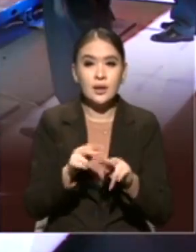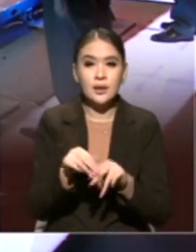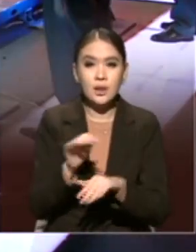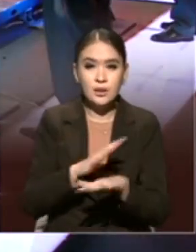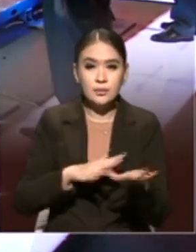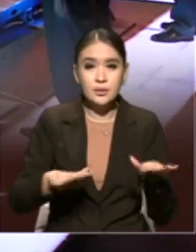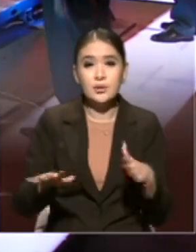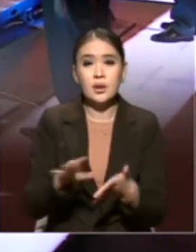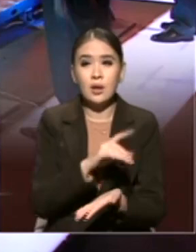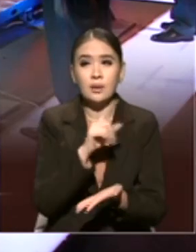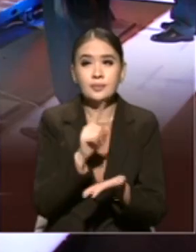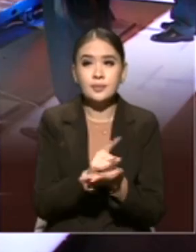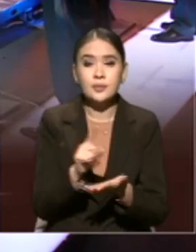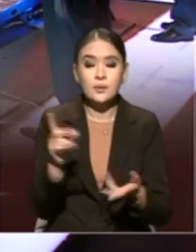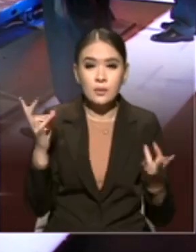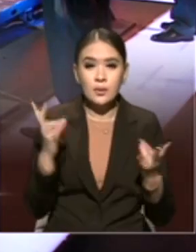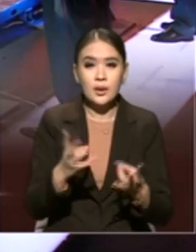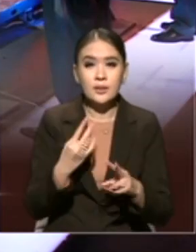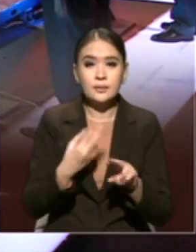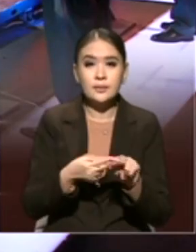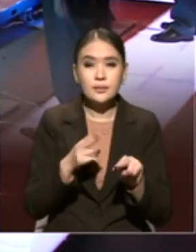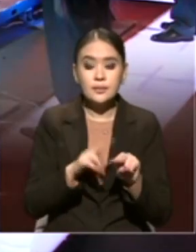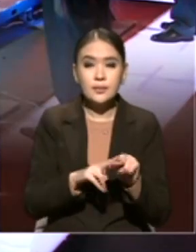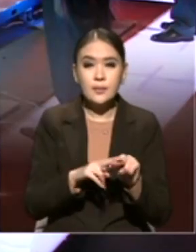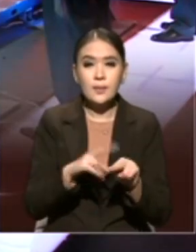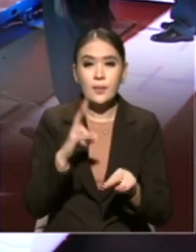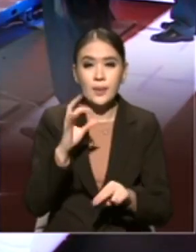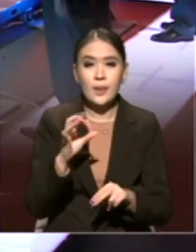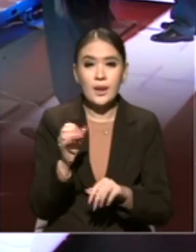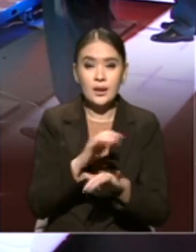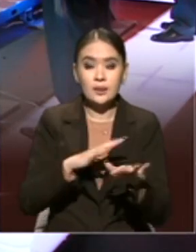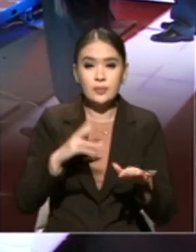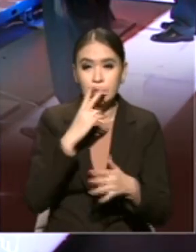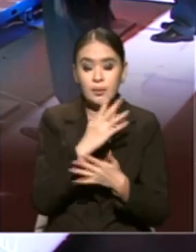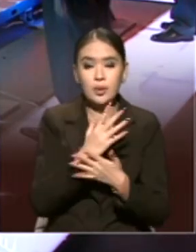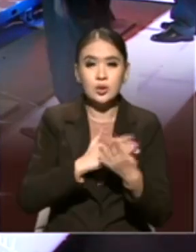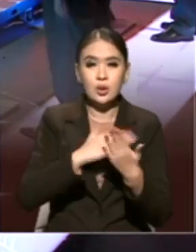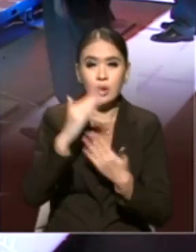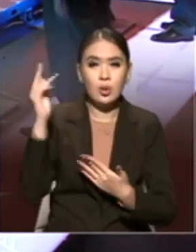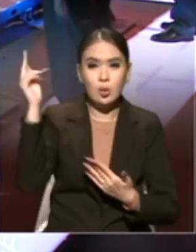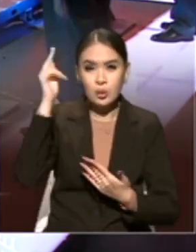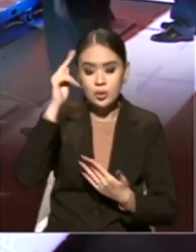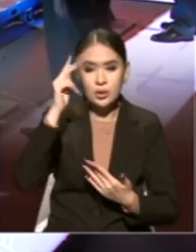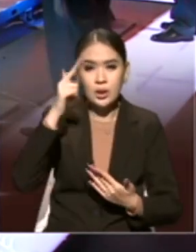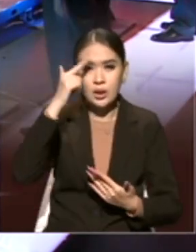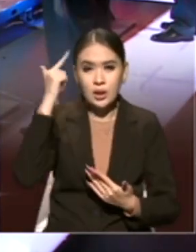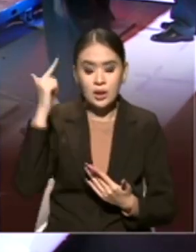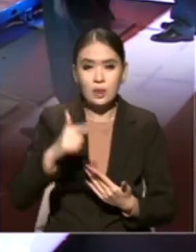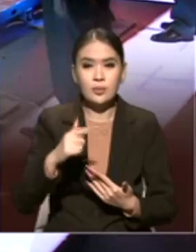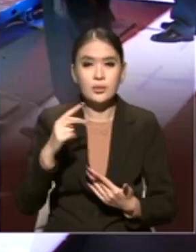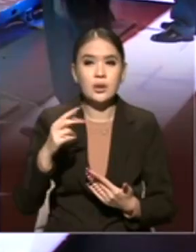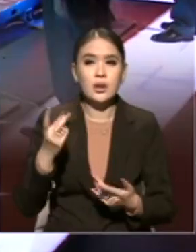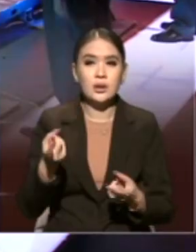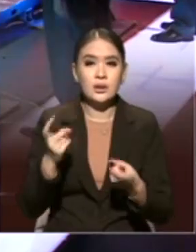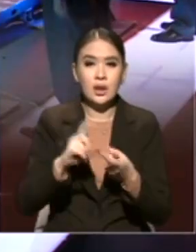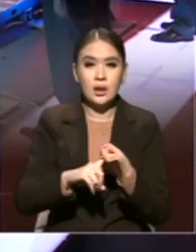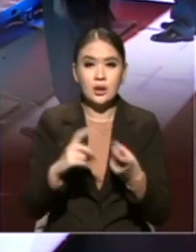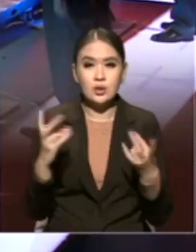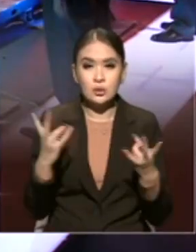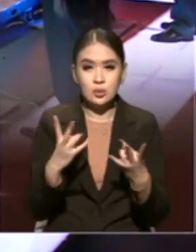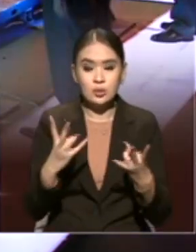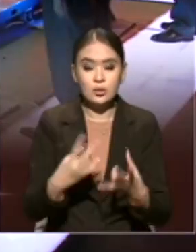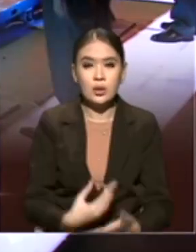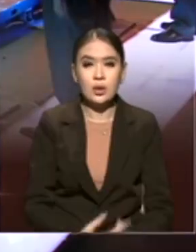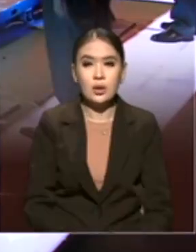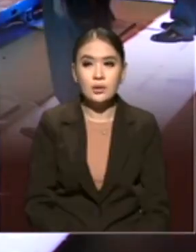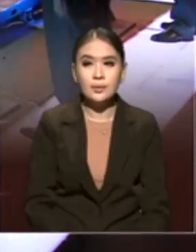әрине бұны ынталандыру керек, ынталандыру қажет. Бірақ енді елімізге жоғарғы деңгейлі, жоғарғы білімді азаматтар сәйкес болу керек деп ойлаймын.